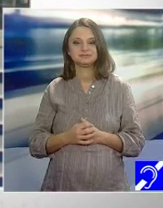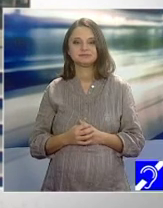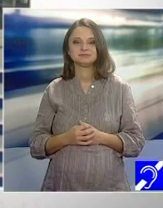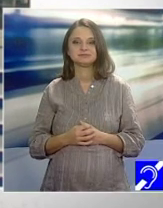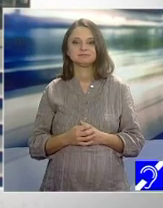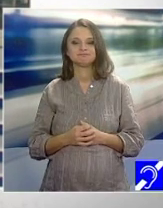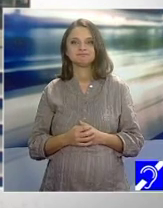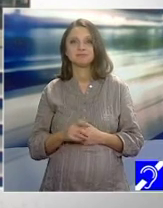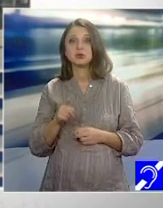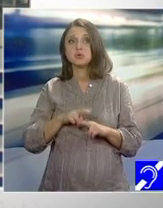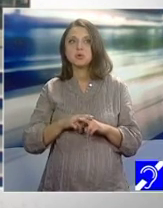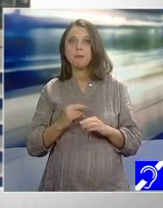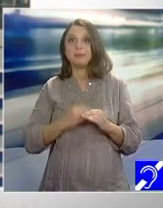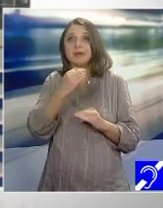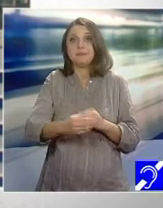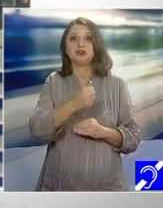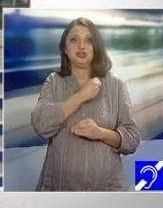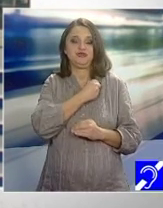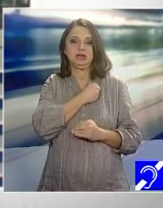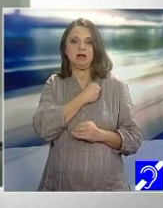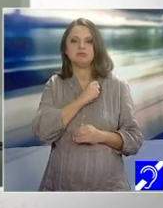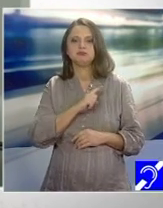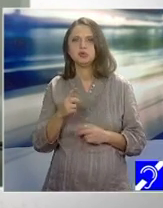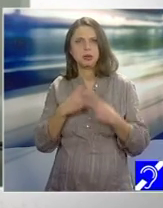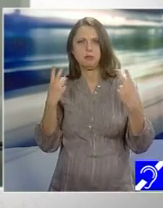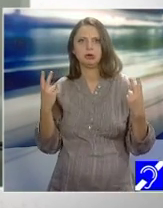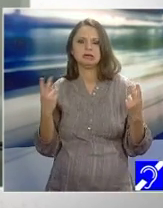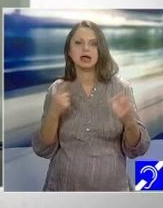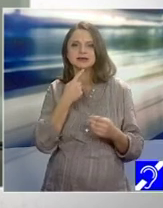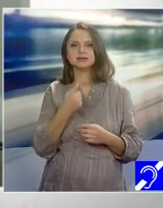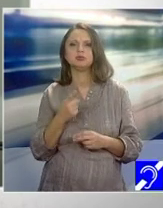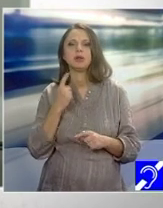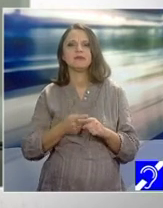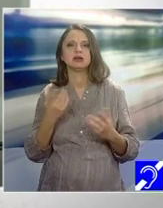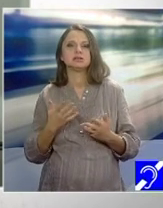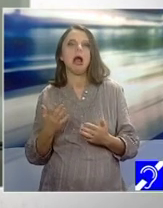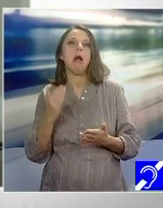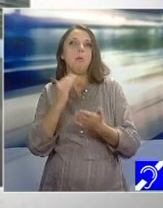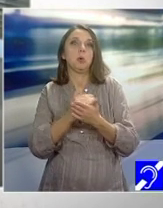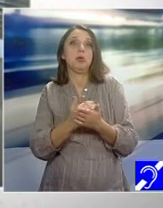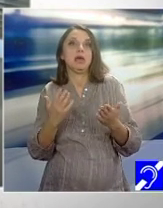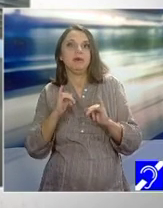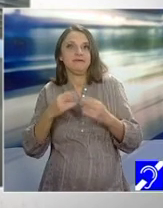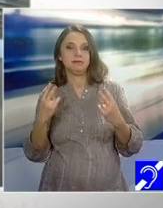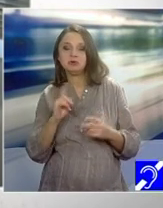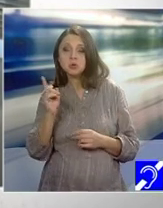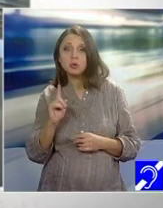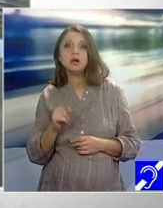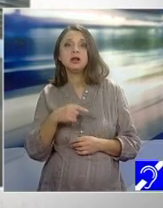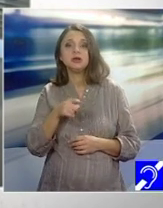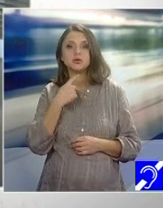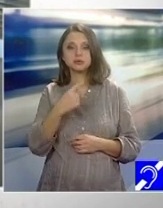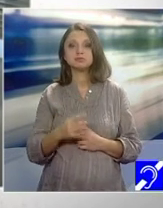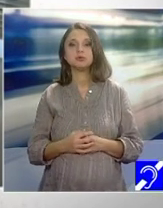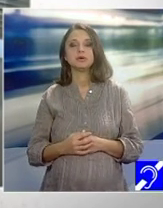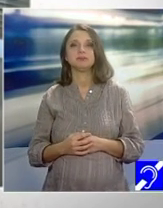Cum ai depășit această teamă? Atunci nu e important să arătăm cu degetul, să punem exact degetul pe un eveniment anume, dar cred că e mai important